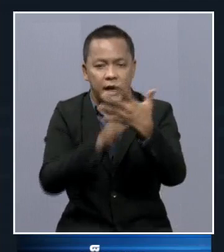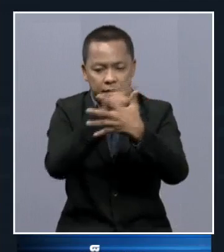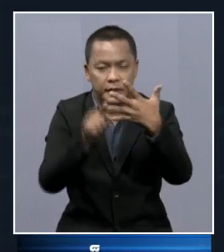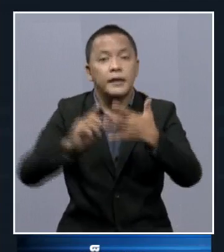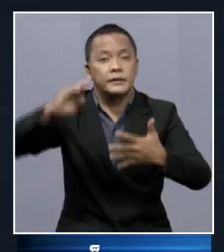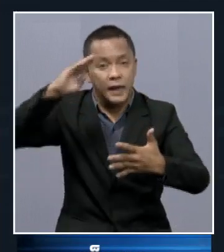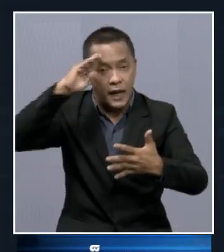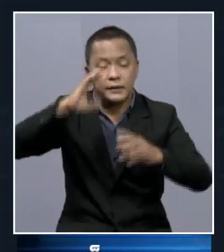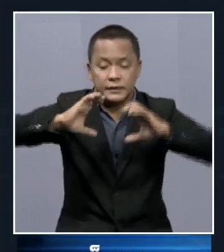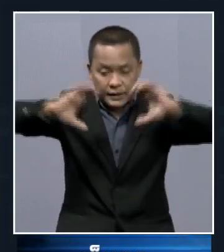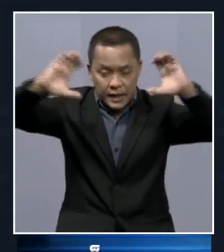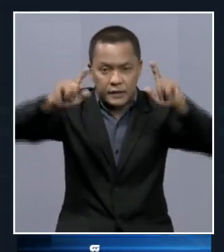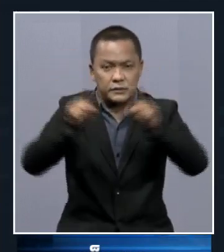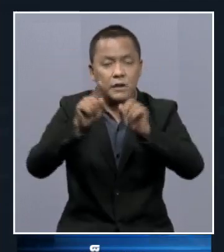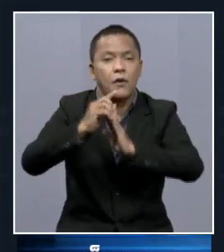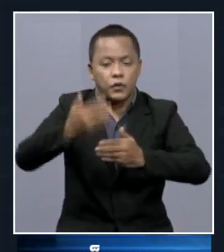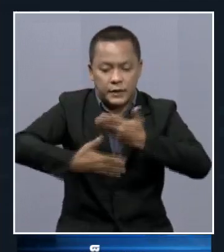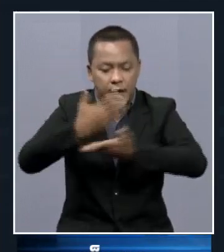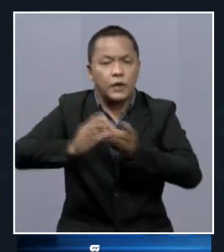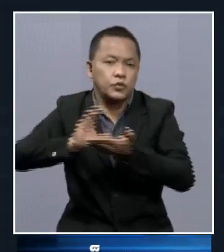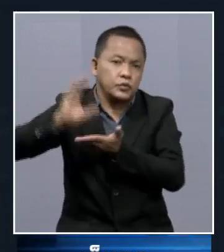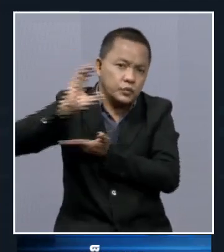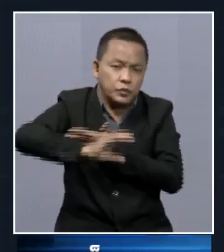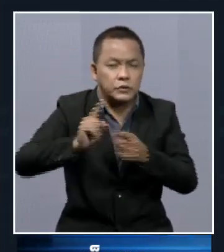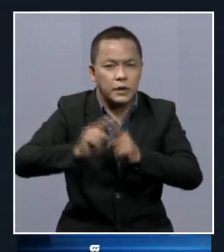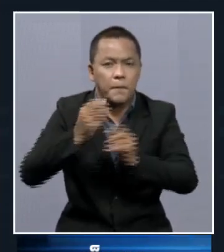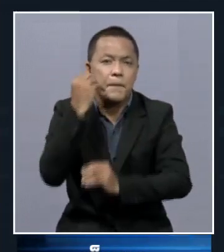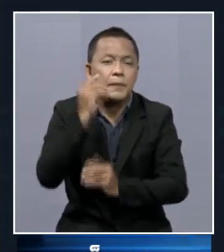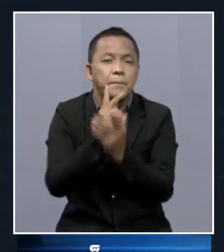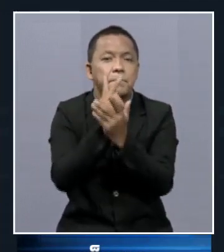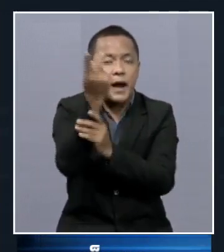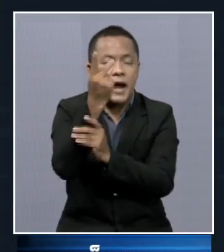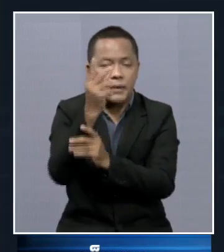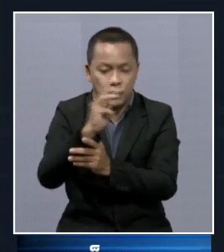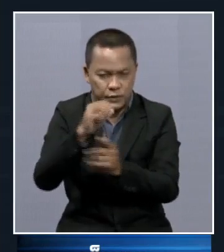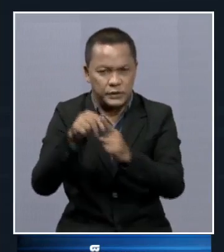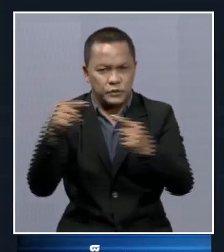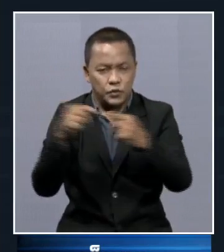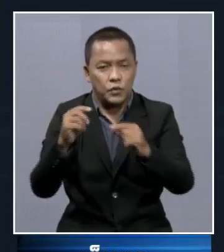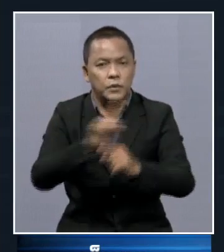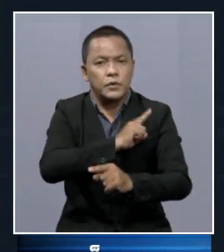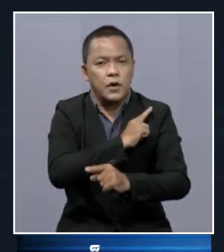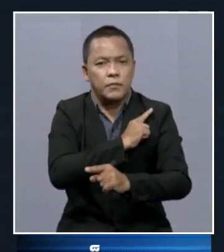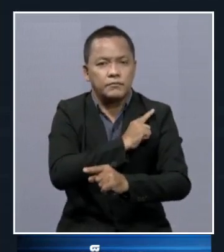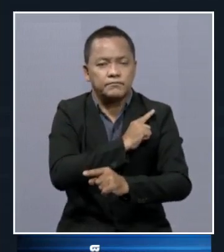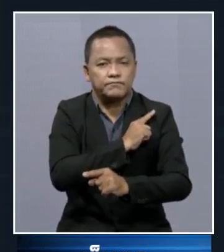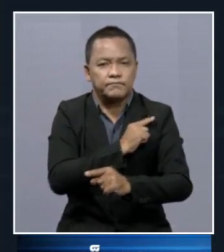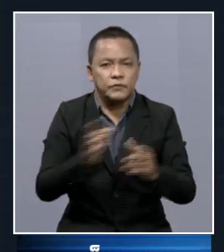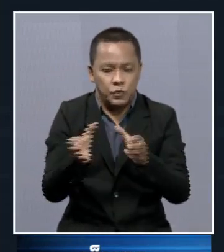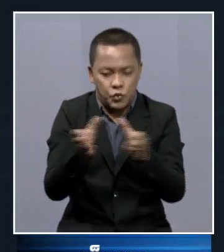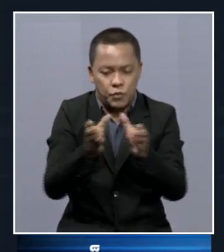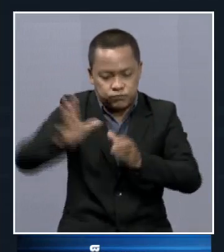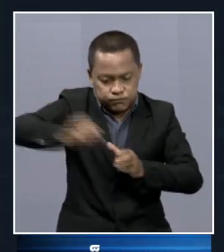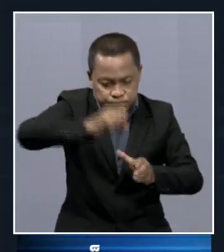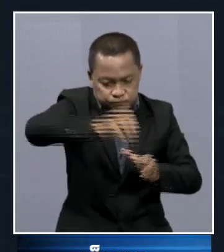มีทงในทหารค้าราชการรวมถพ่อค้าในถุนด้วยบานป่ารอยต่อกลเป็บุรภาพยักษ์ Connection แหลงร